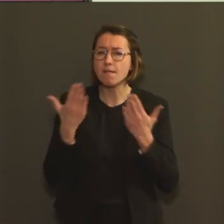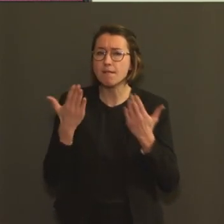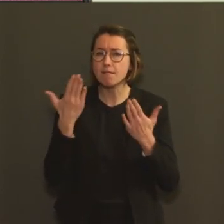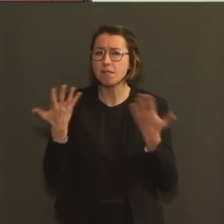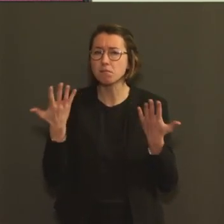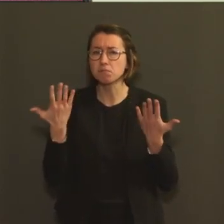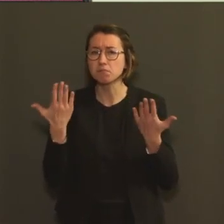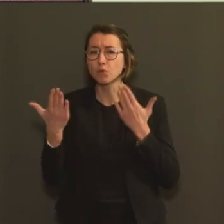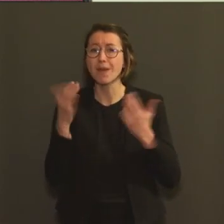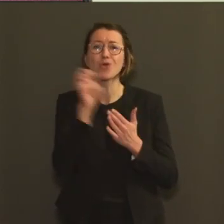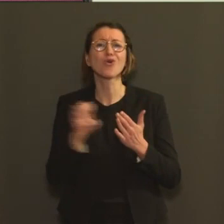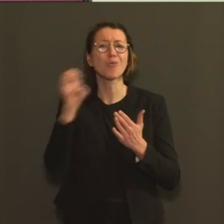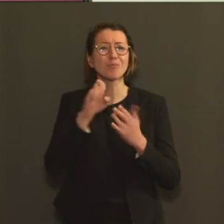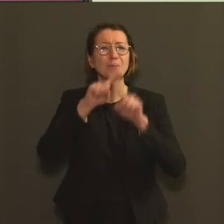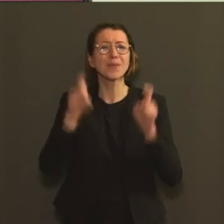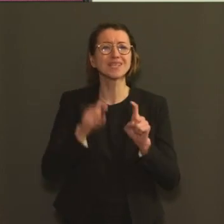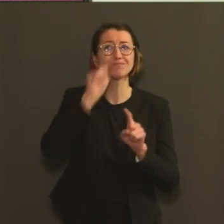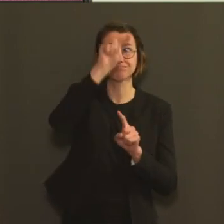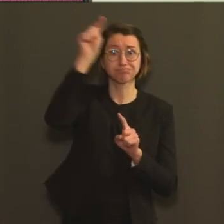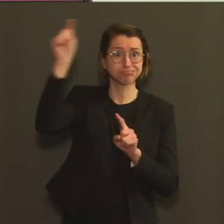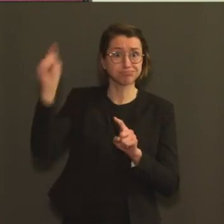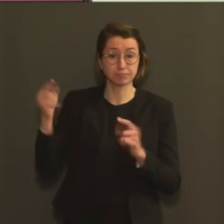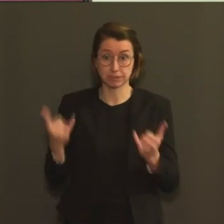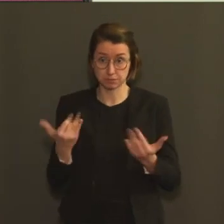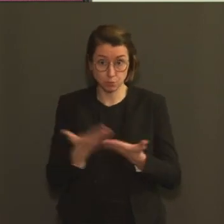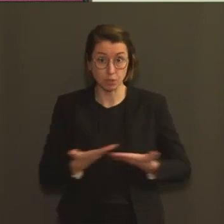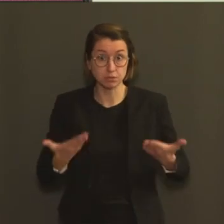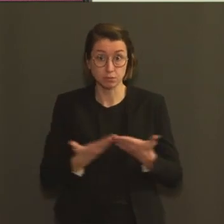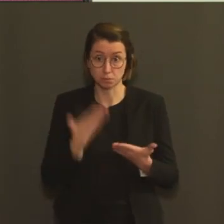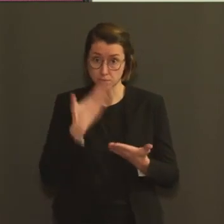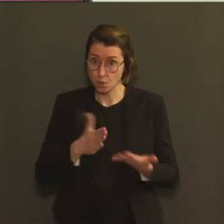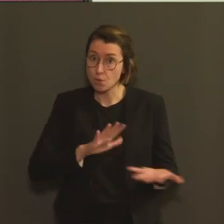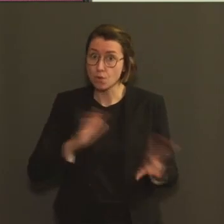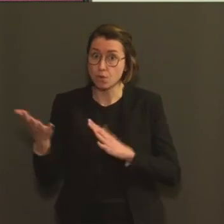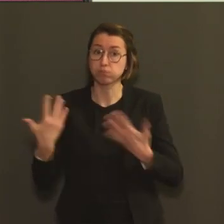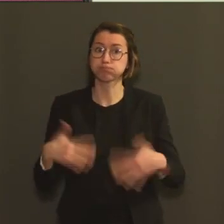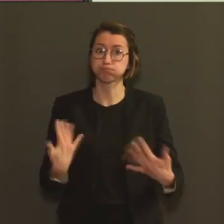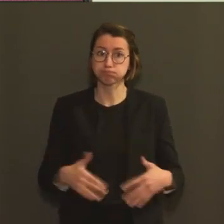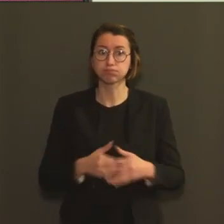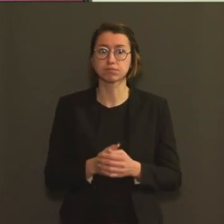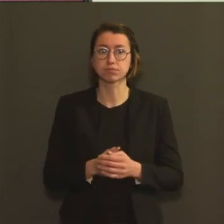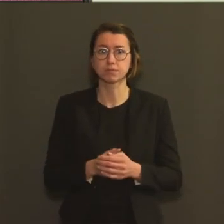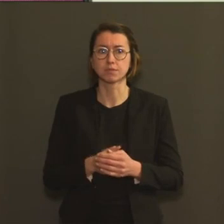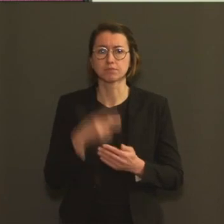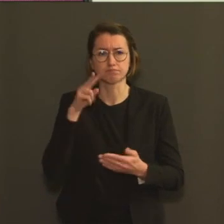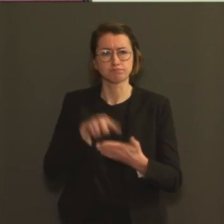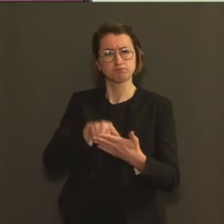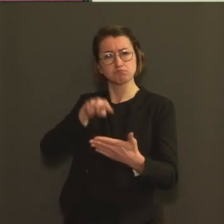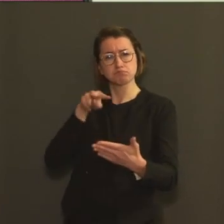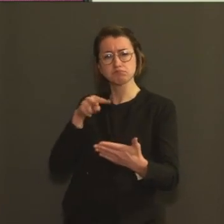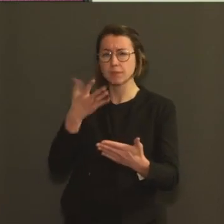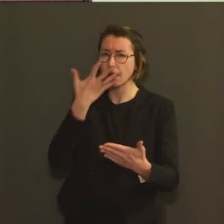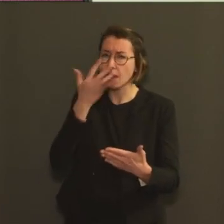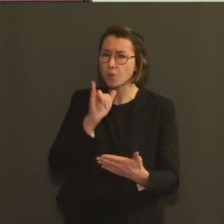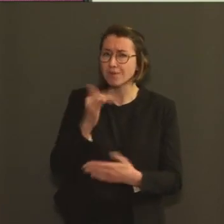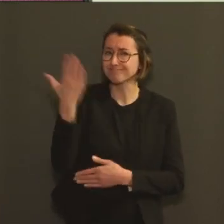dans les pays qui nous entourent. Globalement, nous avons l'impression que les vacances de Noël ont été bien